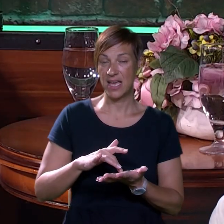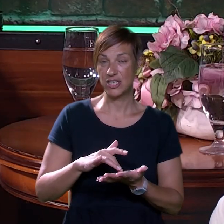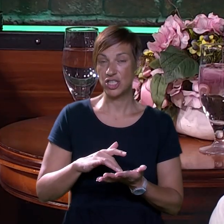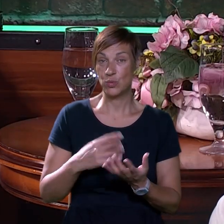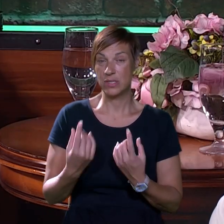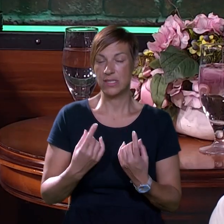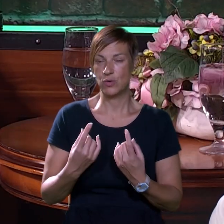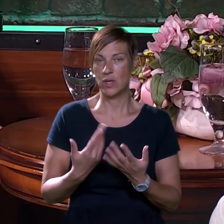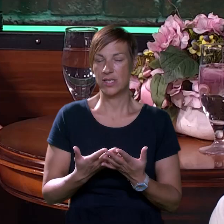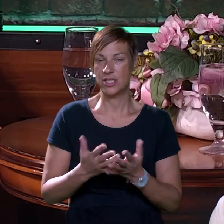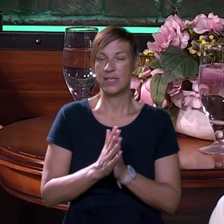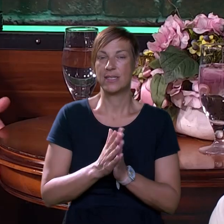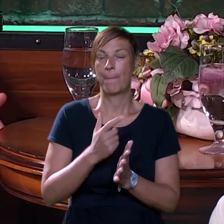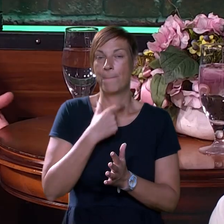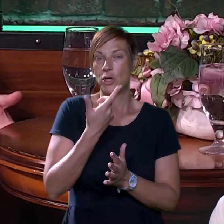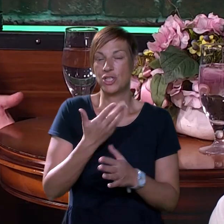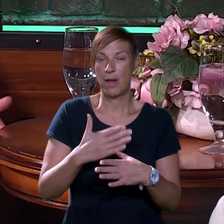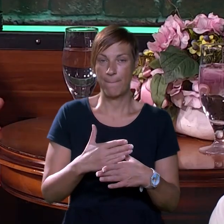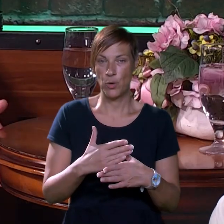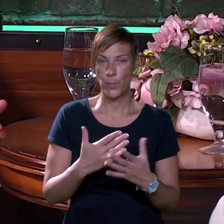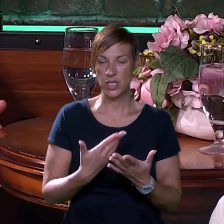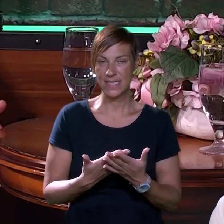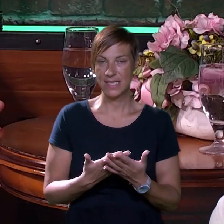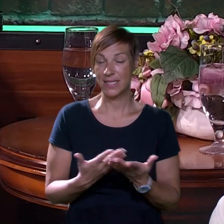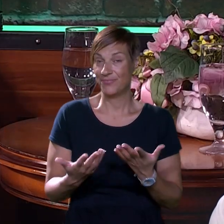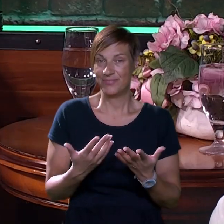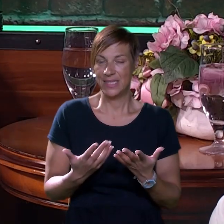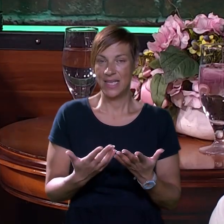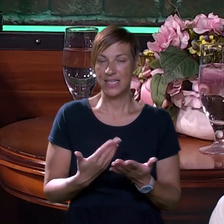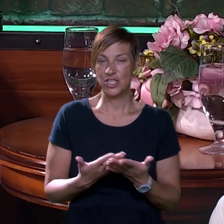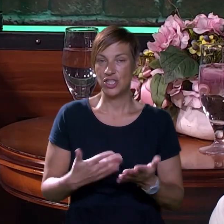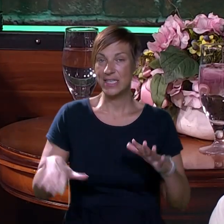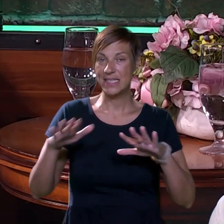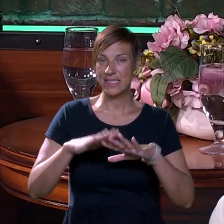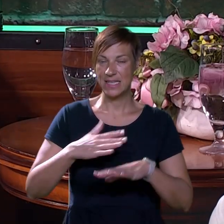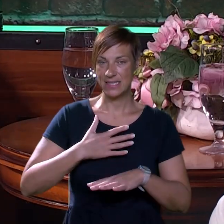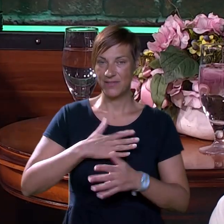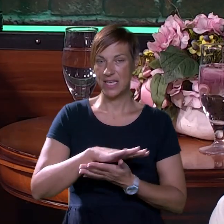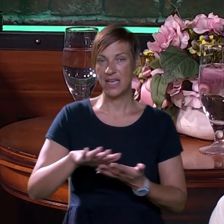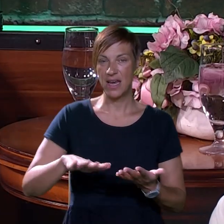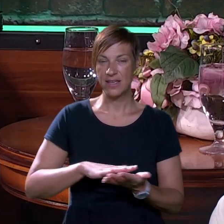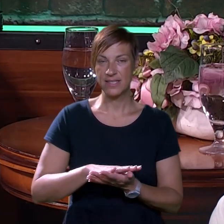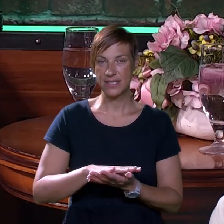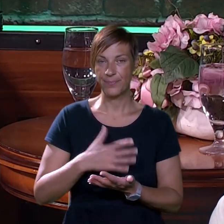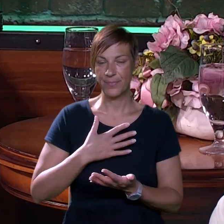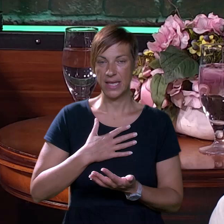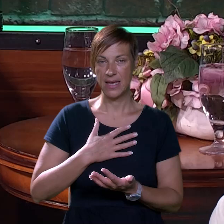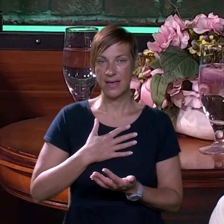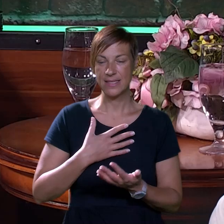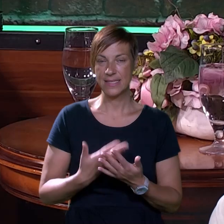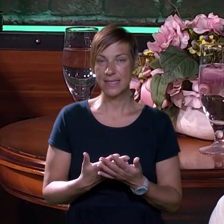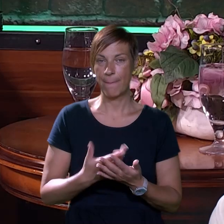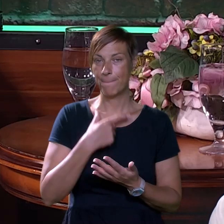pogibelji će zavapiti: Bože, pomozi. Nešto je iznad svih nas. Ja